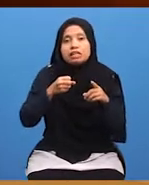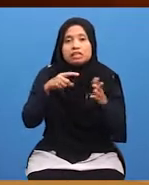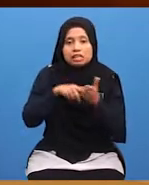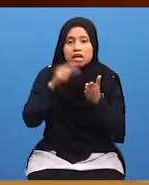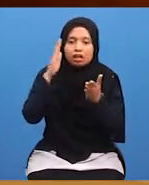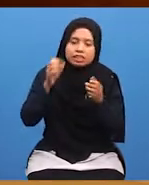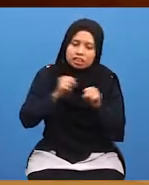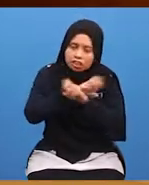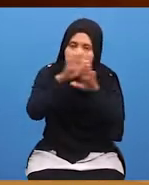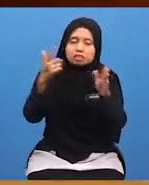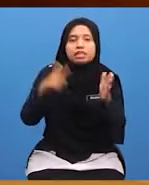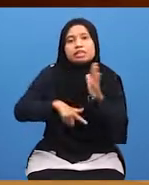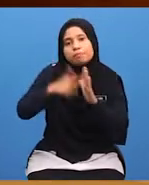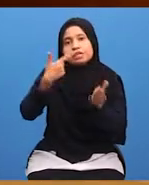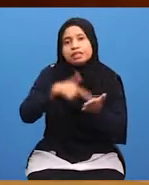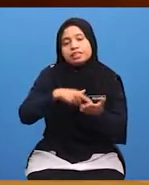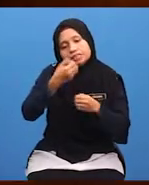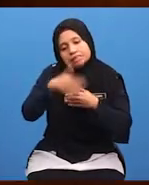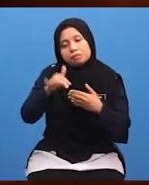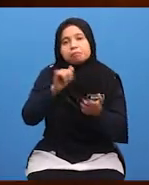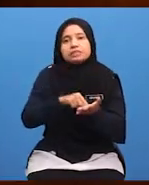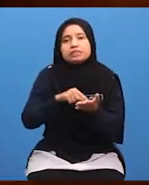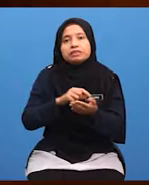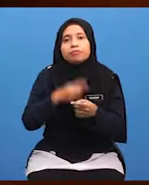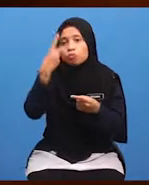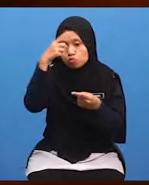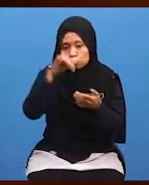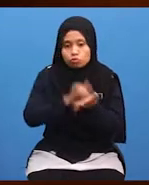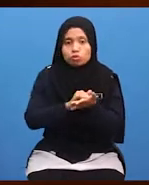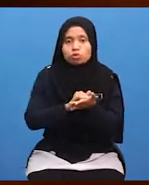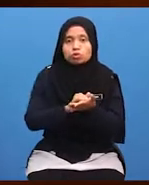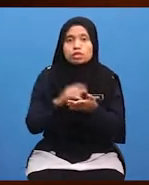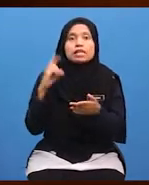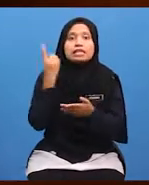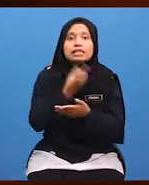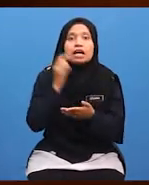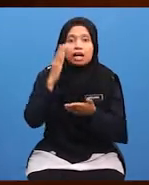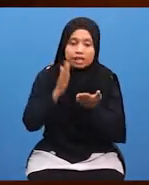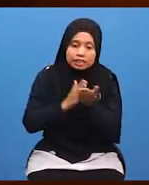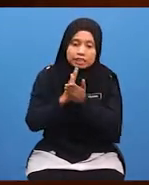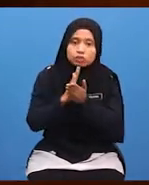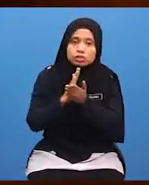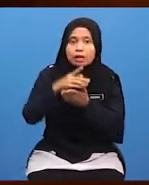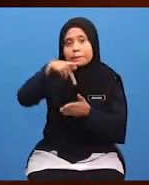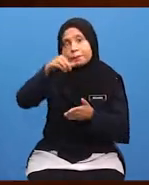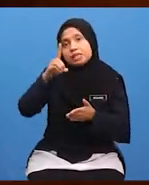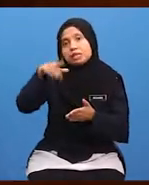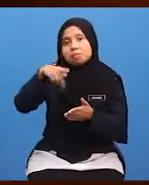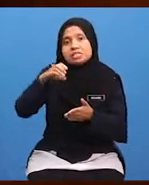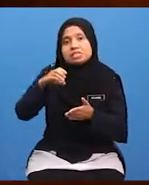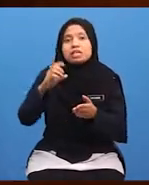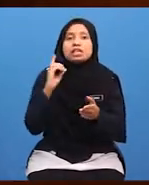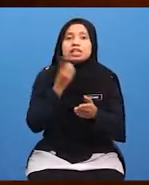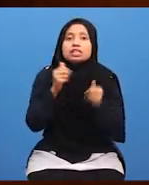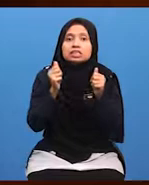dengan lebih lanjut selepas ini. Untuk itu, kita akan meneruskan sesi PDPC kita dengan